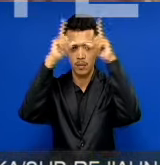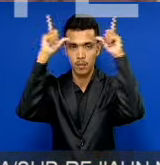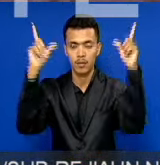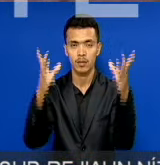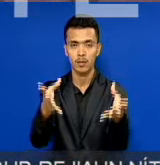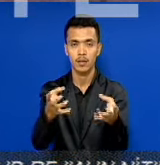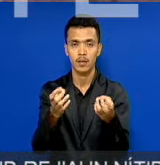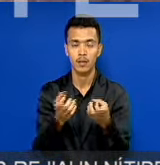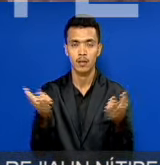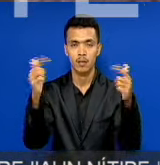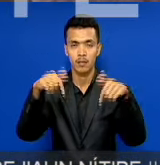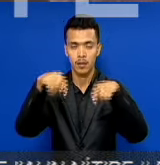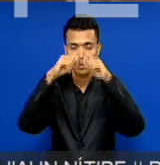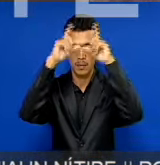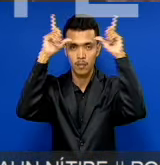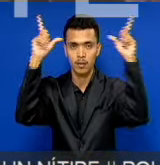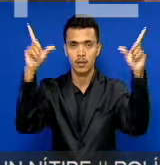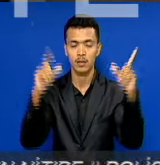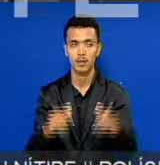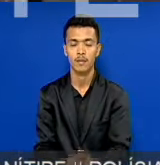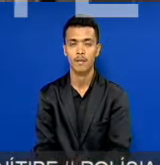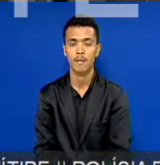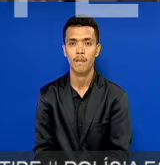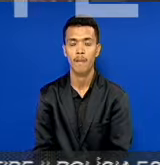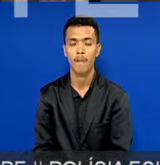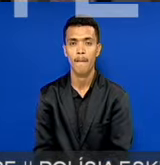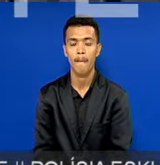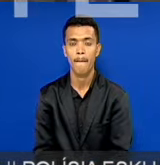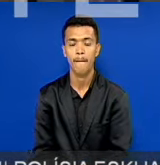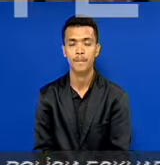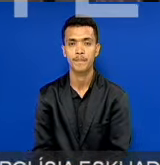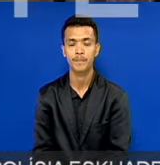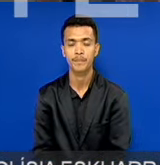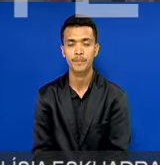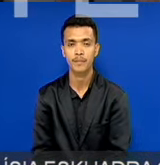mai Timor-Leste. Joana Silva, Abraham da Costa, RTTL.